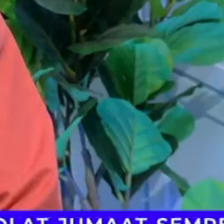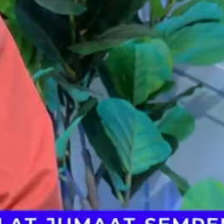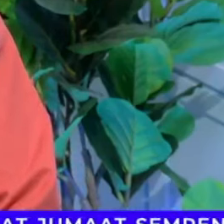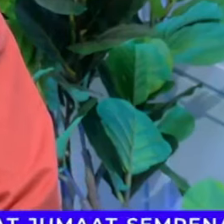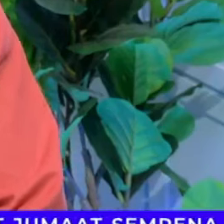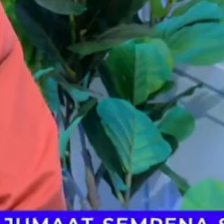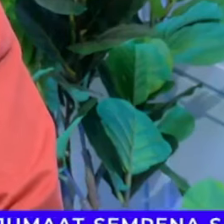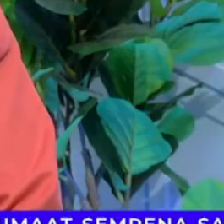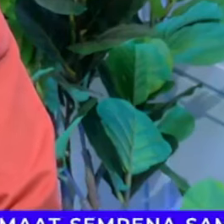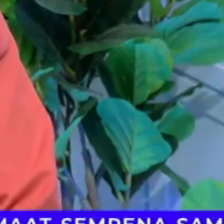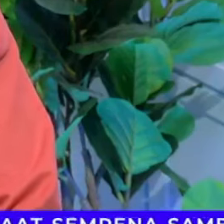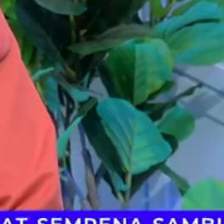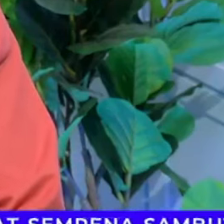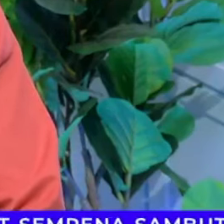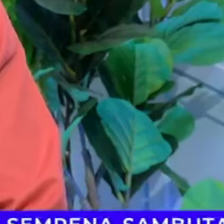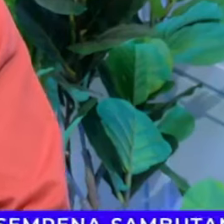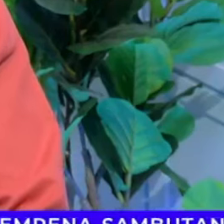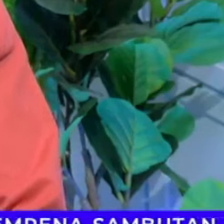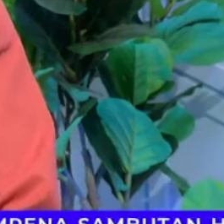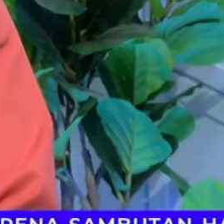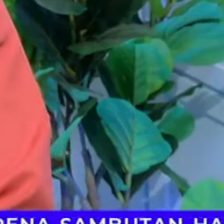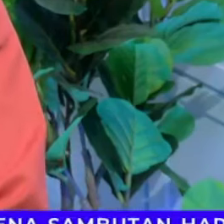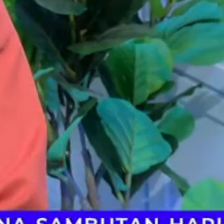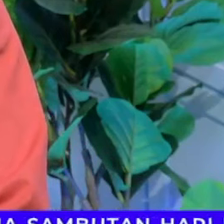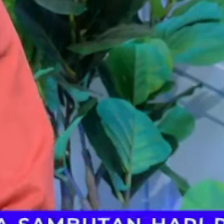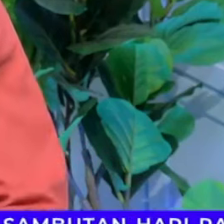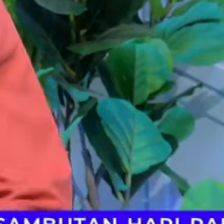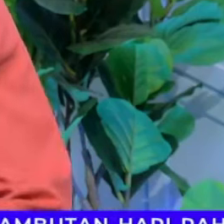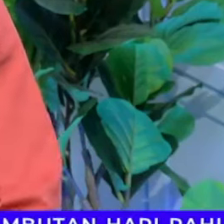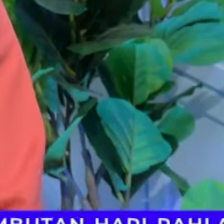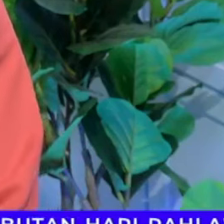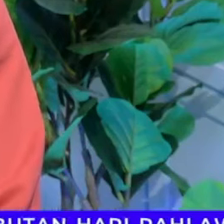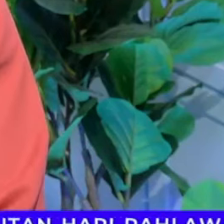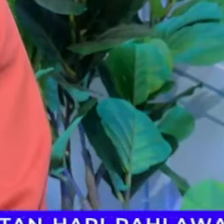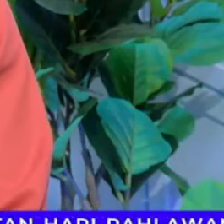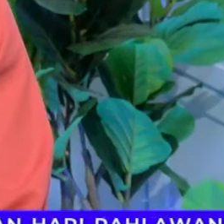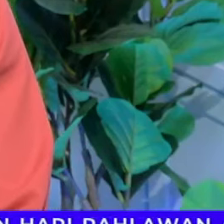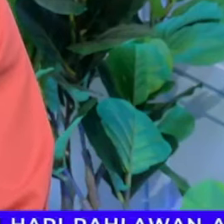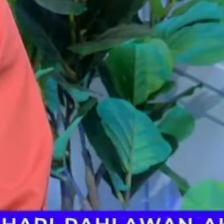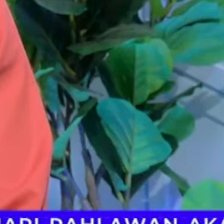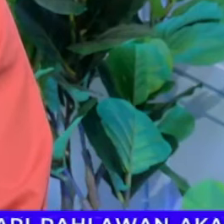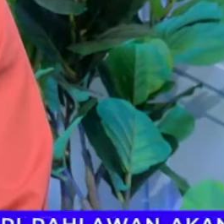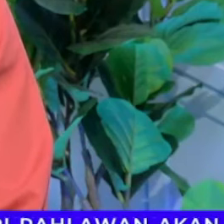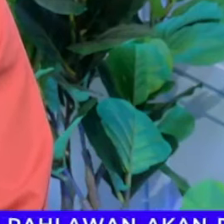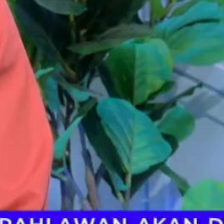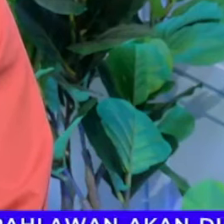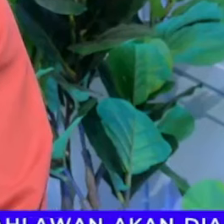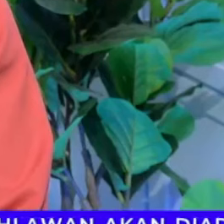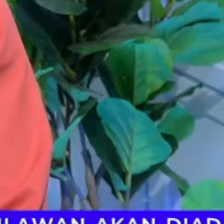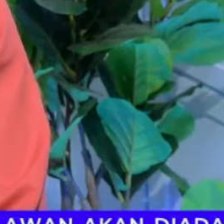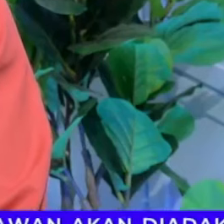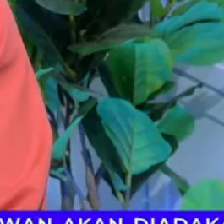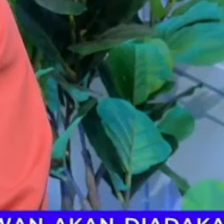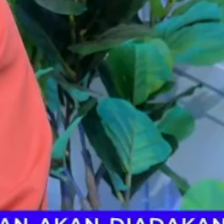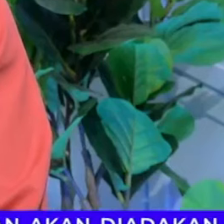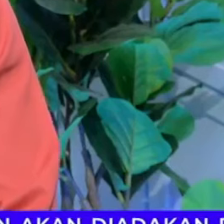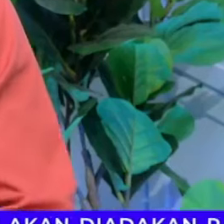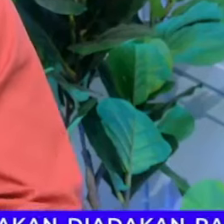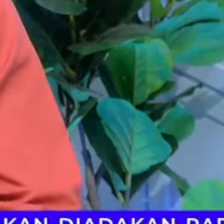ikut idola saya. Orang Jerman cakap ganteng. Okey. Jadi sebenarnya dalam bidang tilawah Quran ni, saya rasa kebanyakan daripada